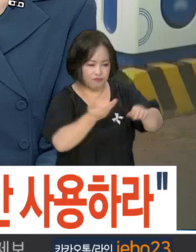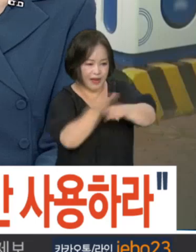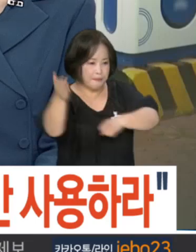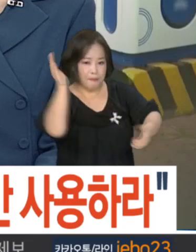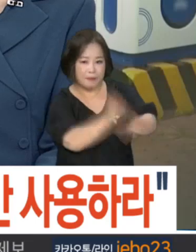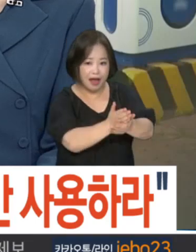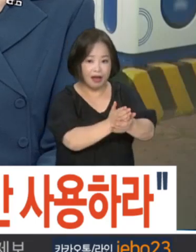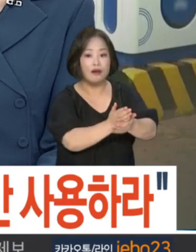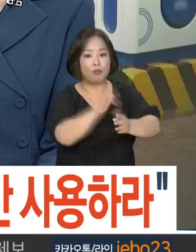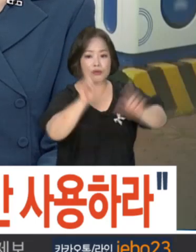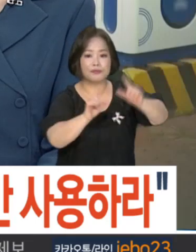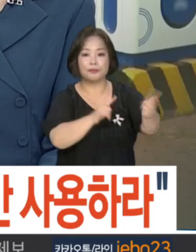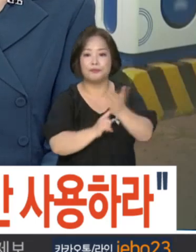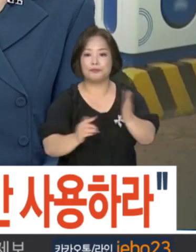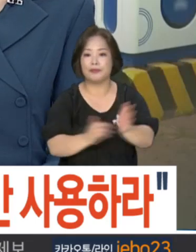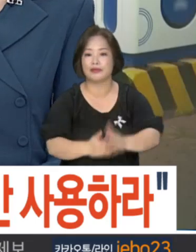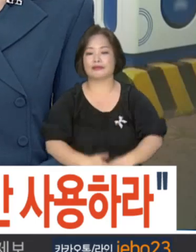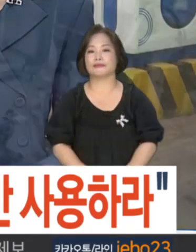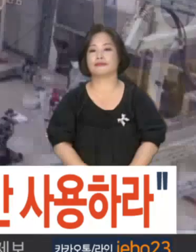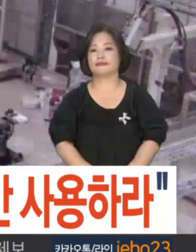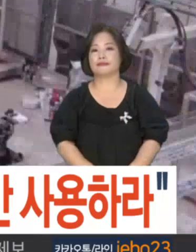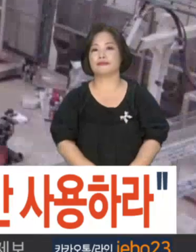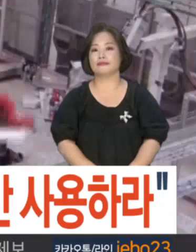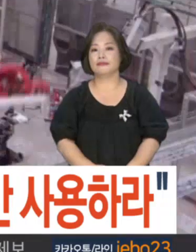도쿄에서 경수연 특파원입니다